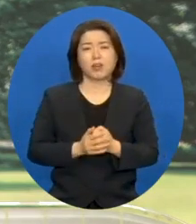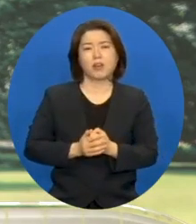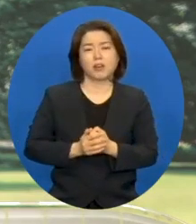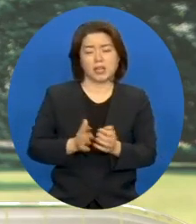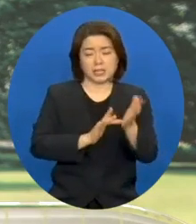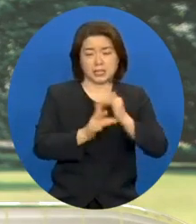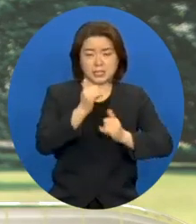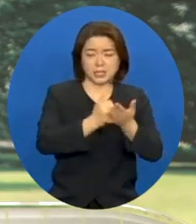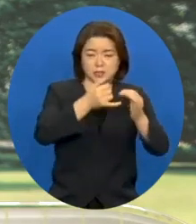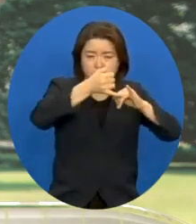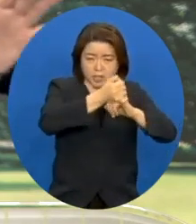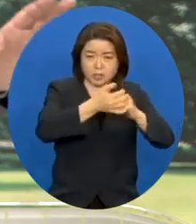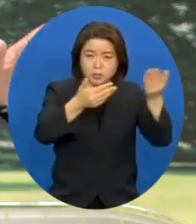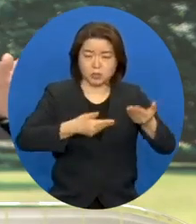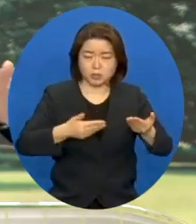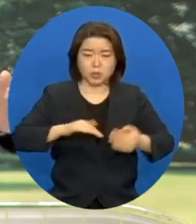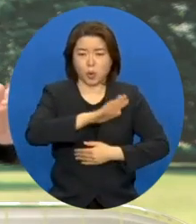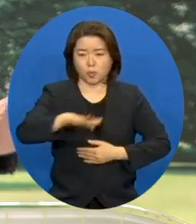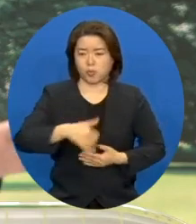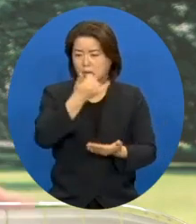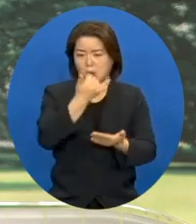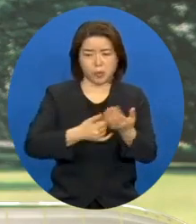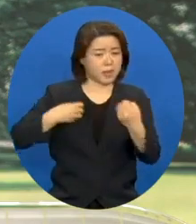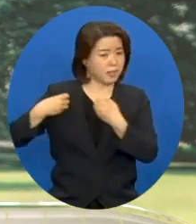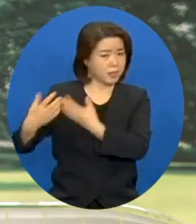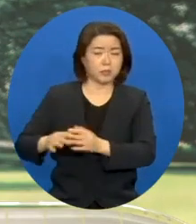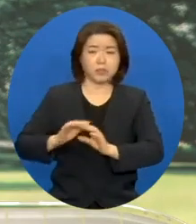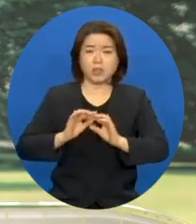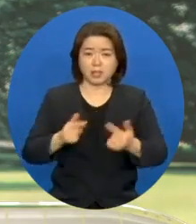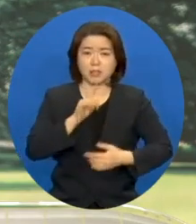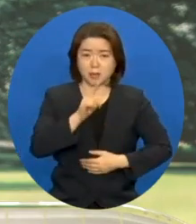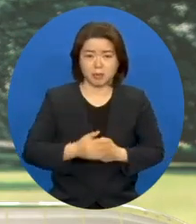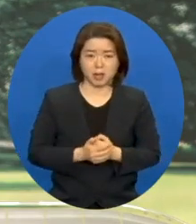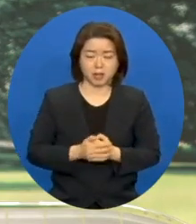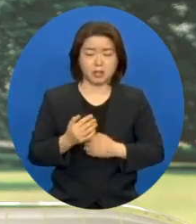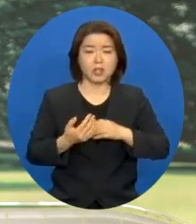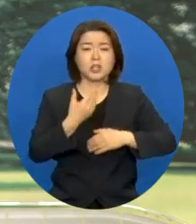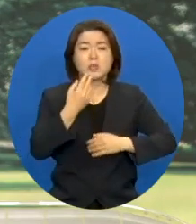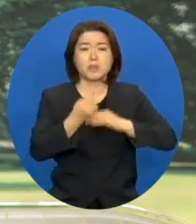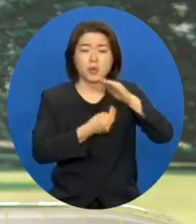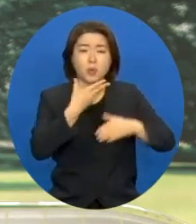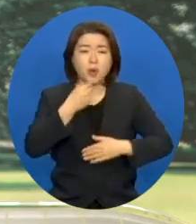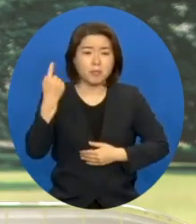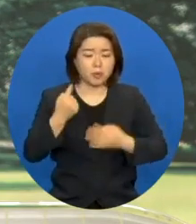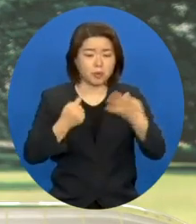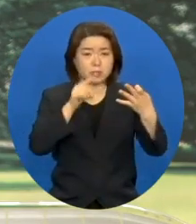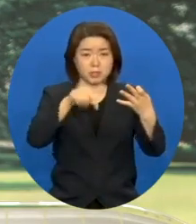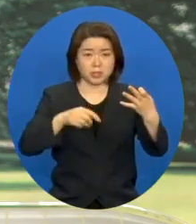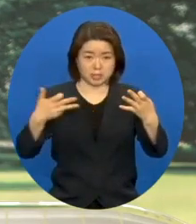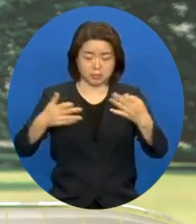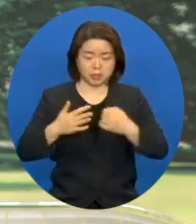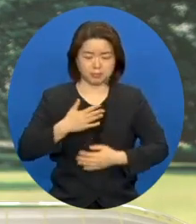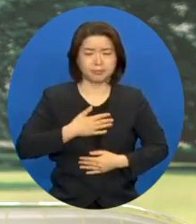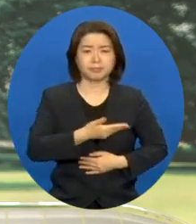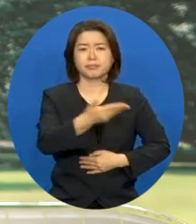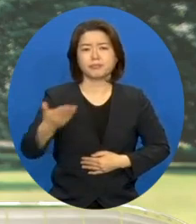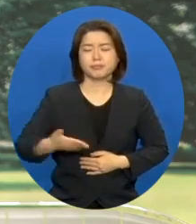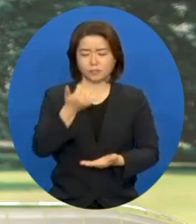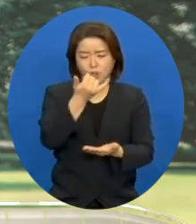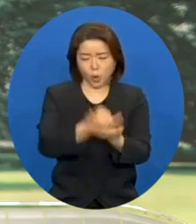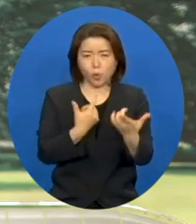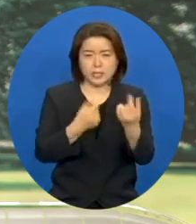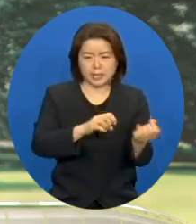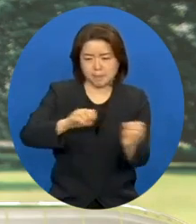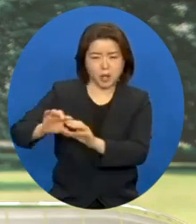예수님께서 약속하셨어요. 우리 고아로 버려두지 않겠다고. 요한복음 14장 18절 내가 너희를 고아와 같이 버려두지